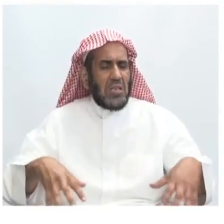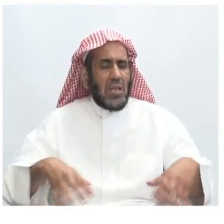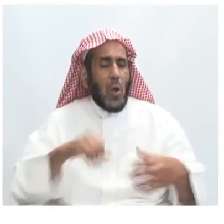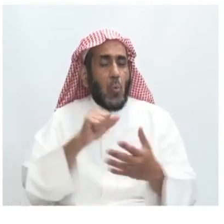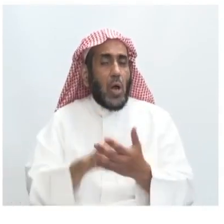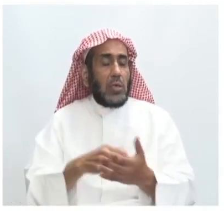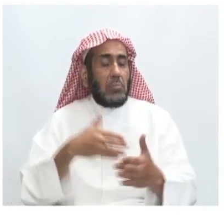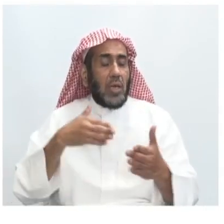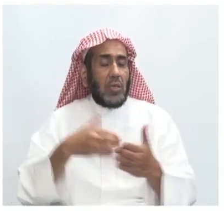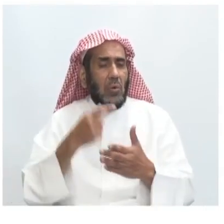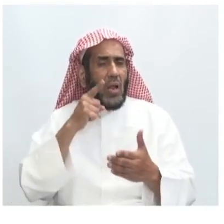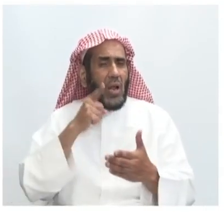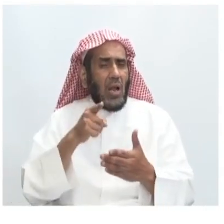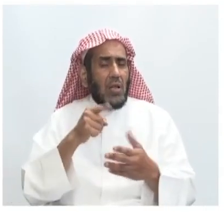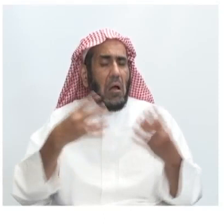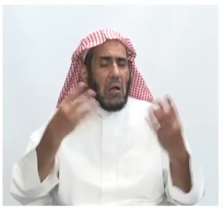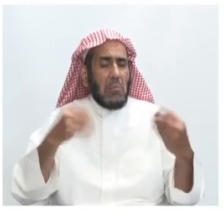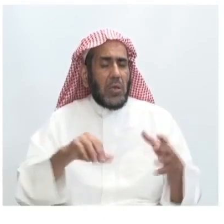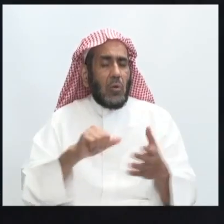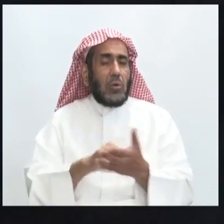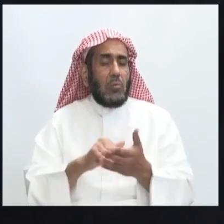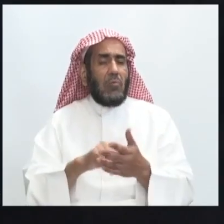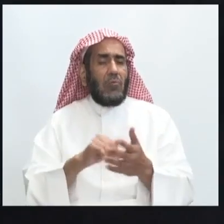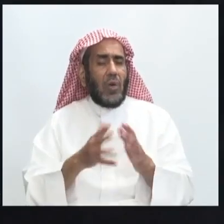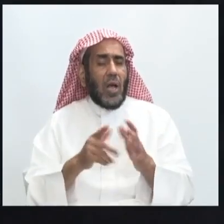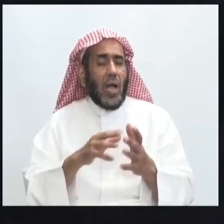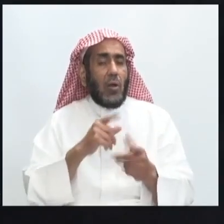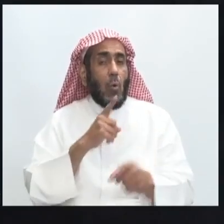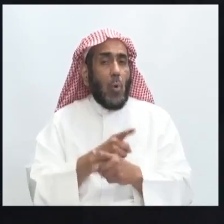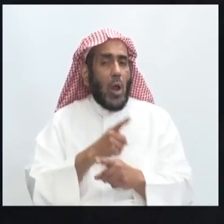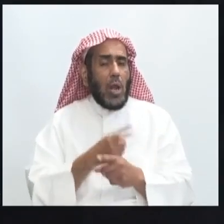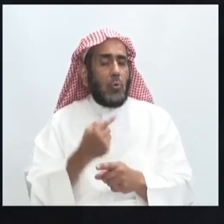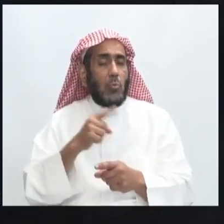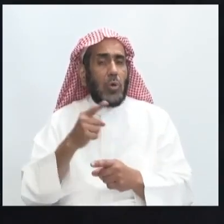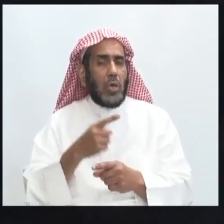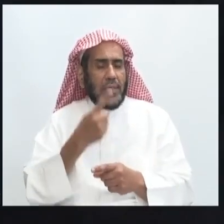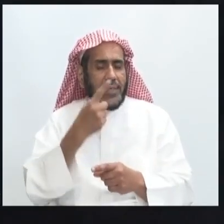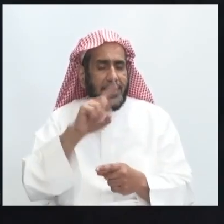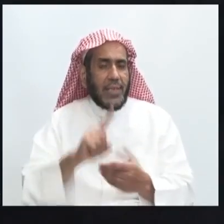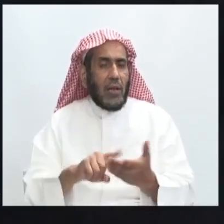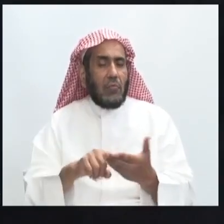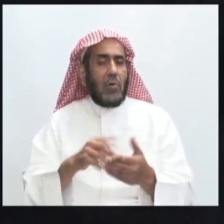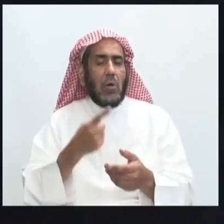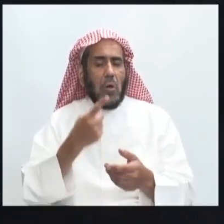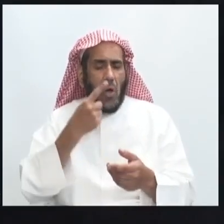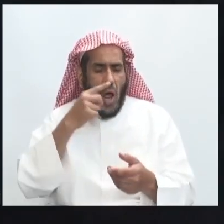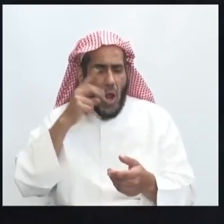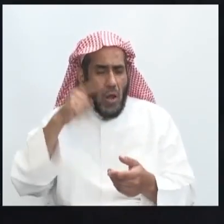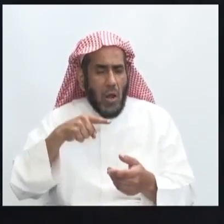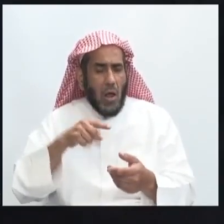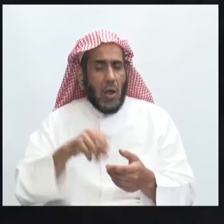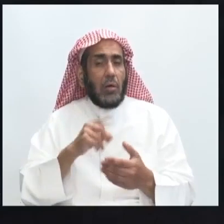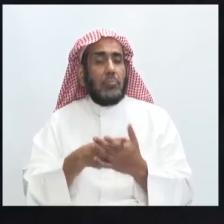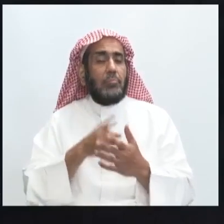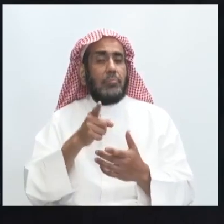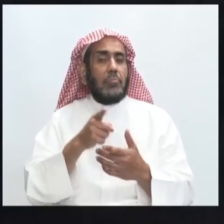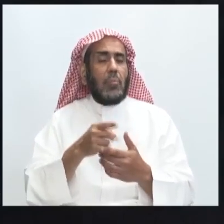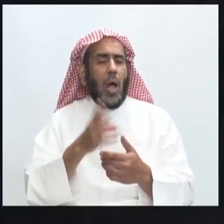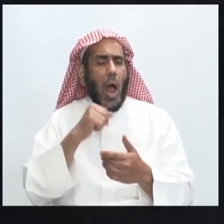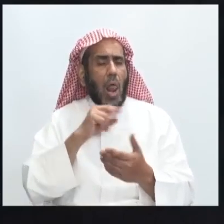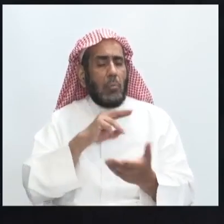تقر بانك قد اهملت الواجب فكانه يعني يريد منك اعترافا لانك قد اهملت الواجب او يقرك بمعنى انه